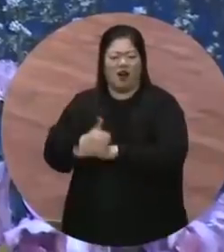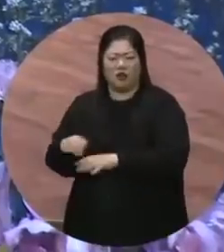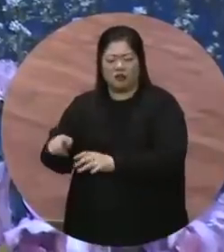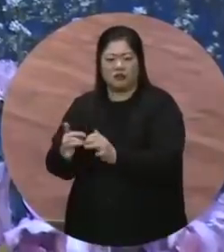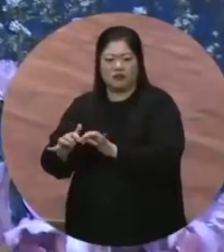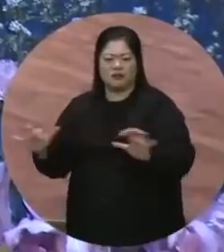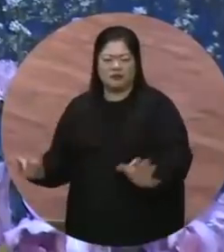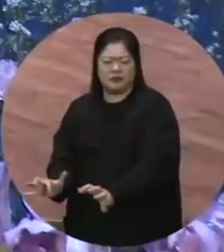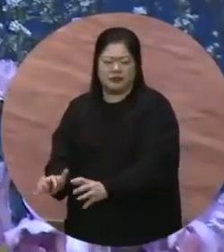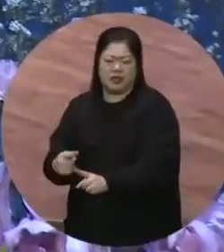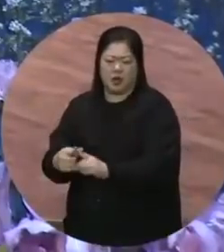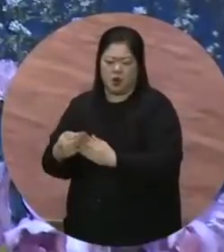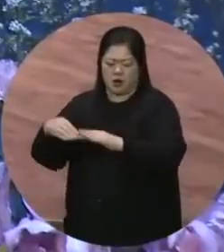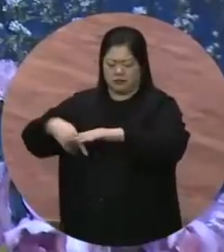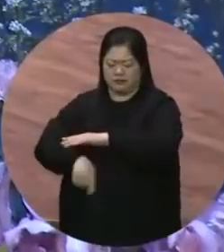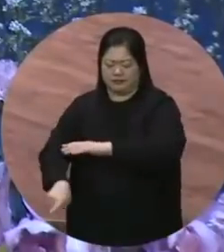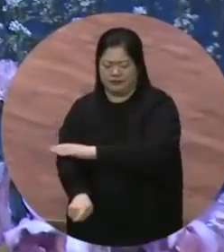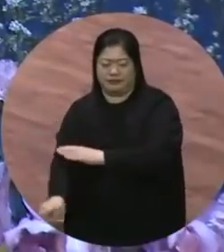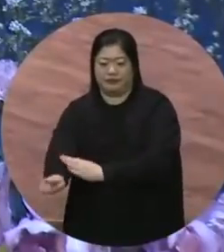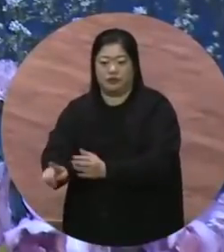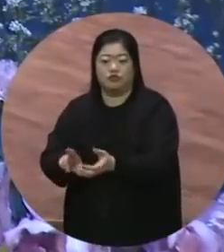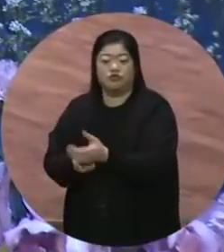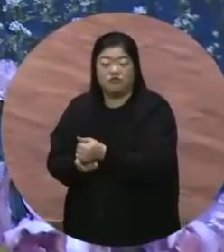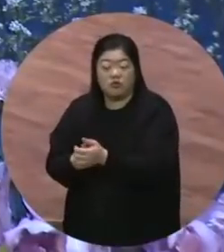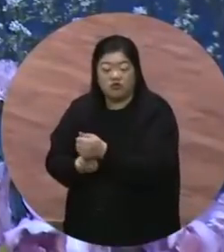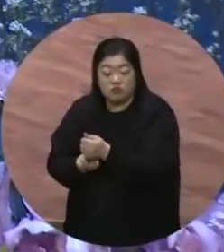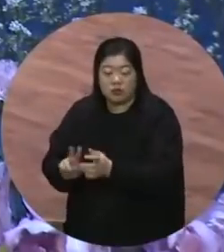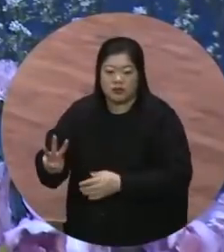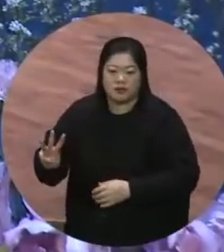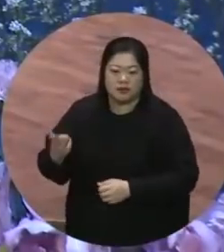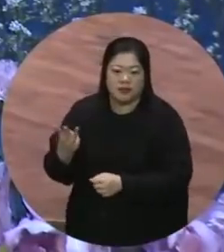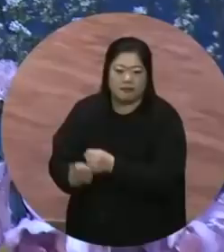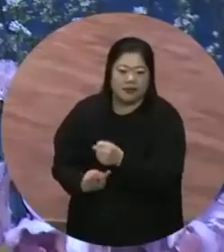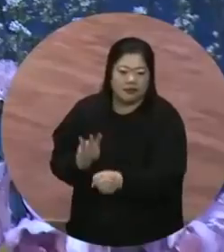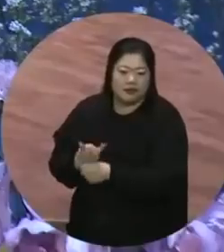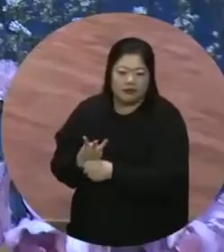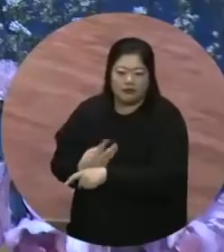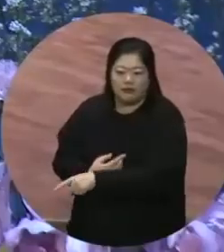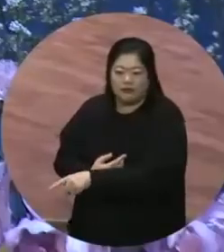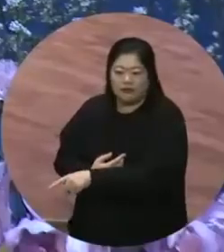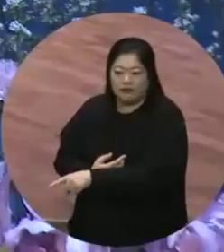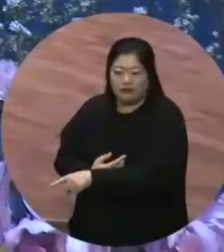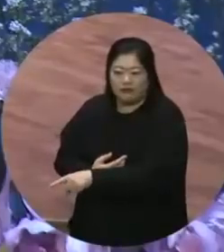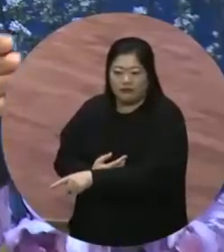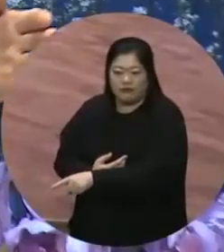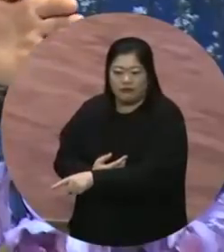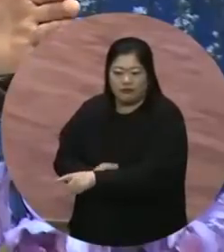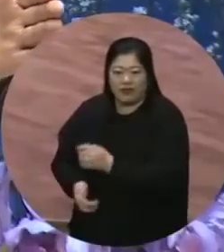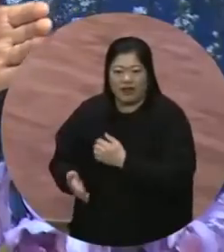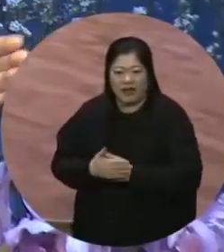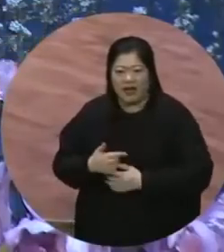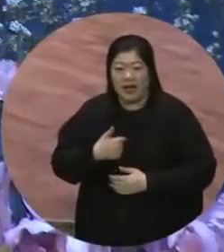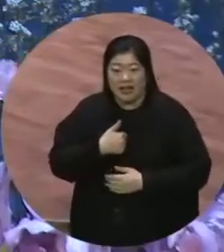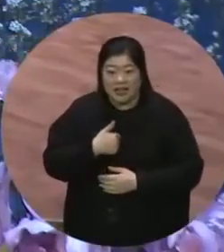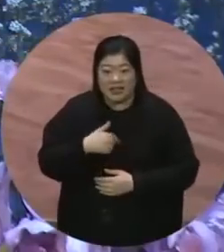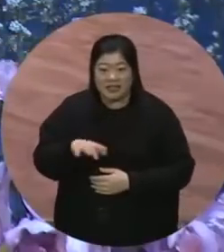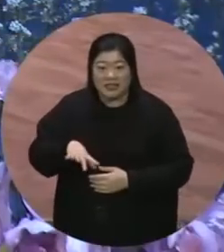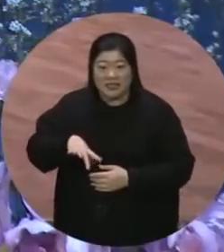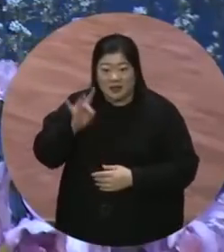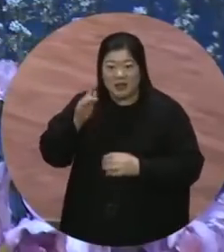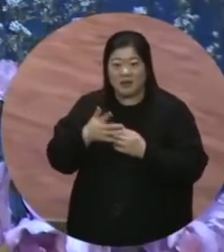동안 제가 가봤어요. 안내를 받아서 들어가서 인도 잘 못 받고